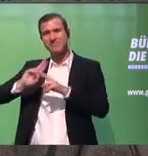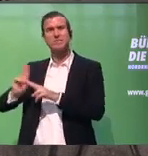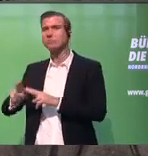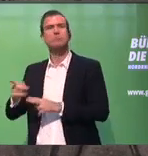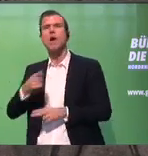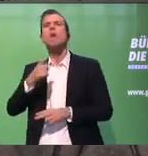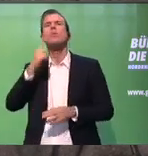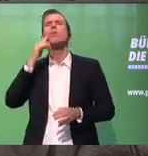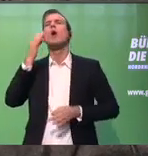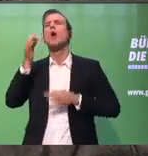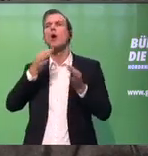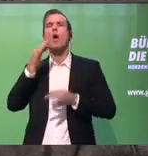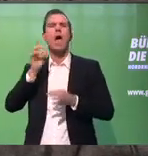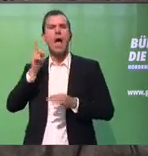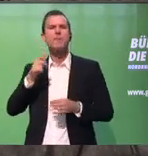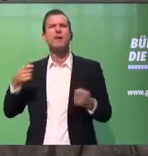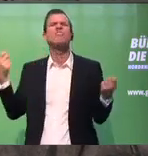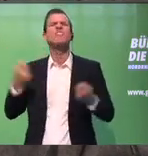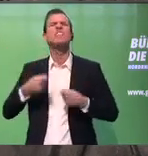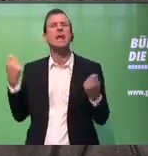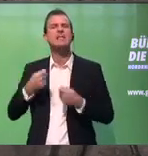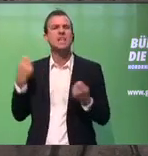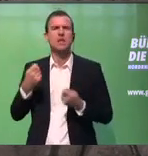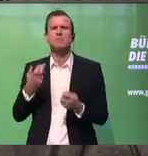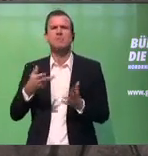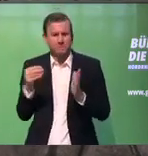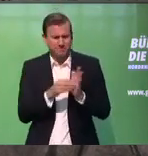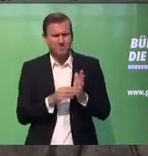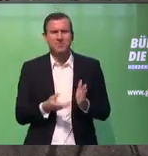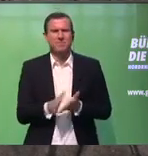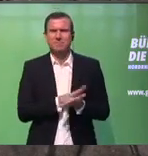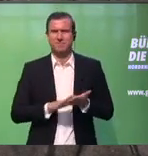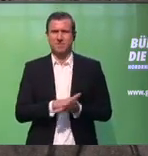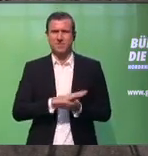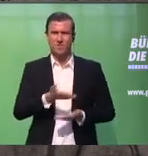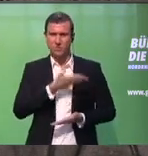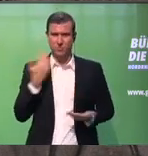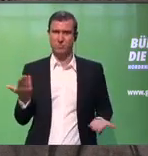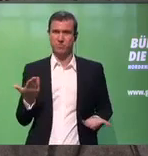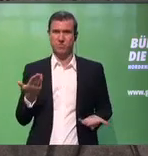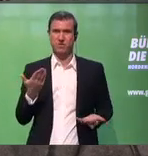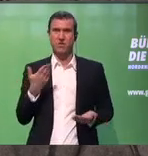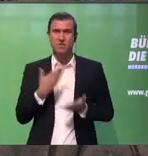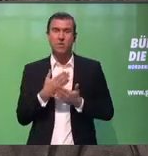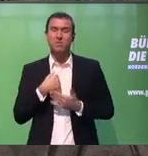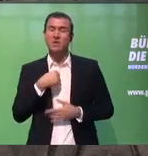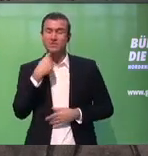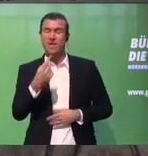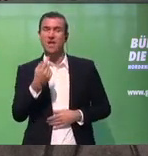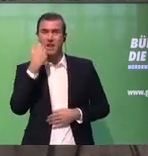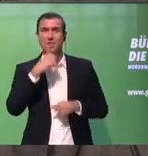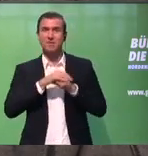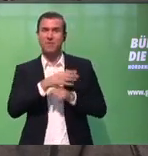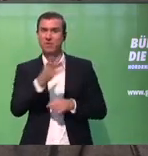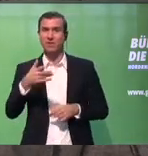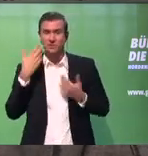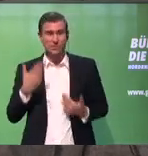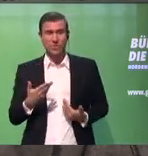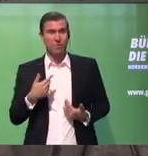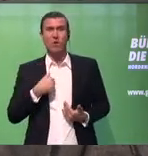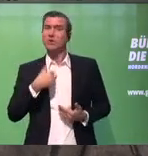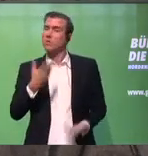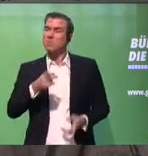reine Luftbuchung, weil das überhaupt nicht finanziell hinterlegt wird. Und da sage ich mit uns, liebe Freundinnen und Freunde, kann es nur